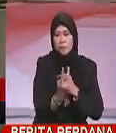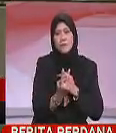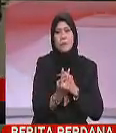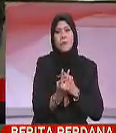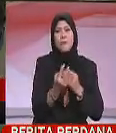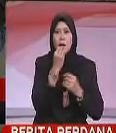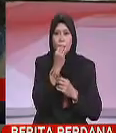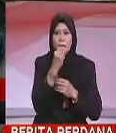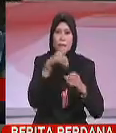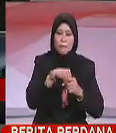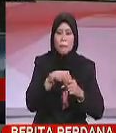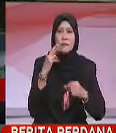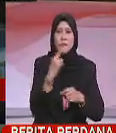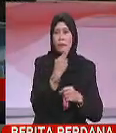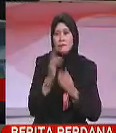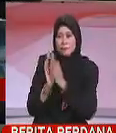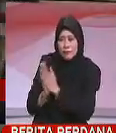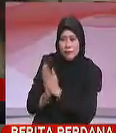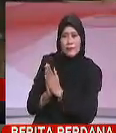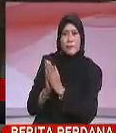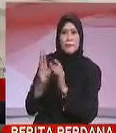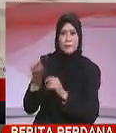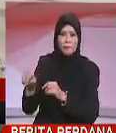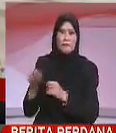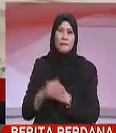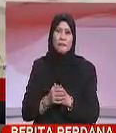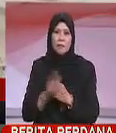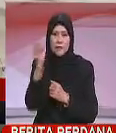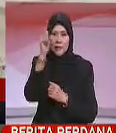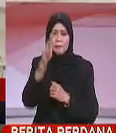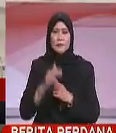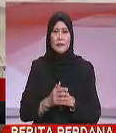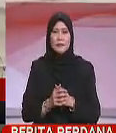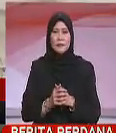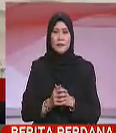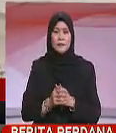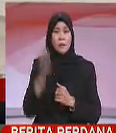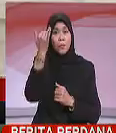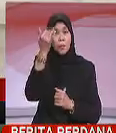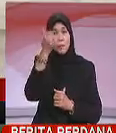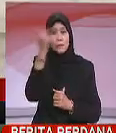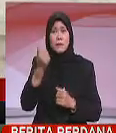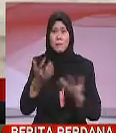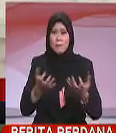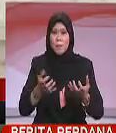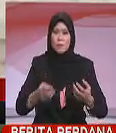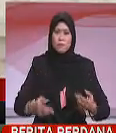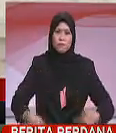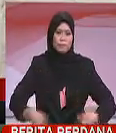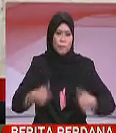in. Sebab kita minta rayuan lah. Sebab kami nak survive tu banyak